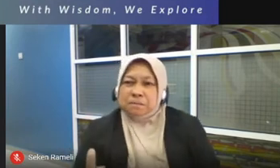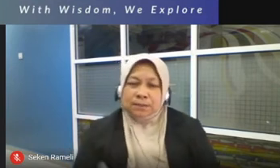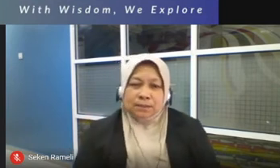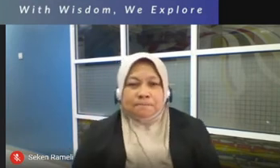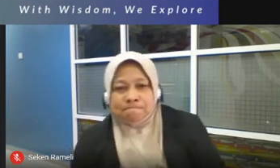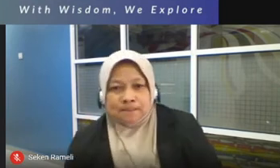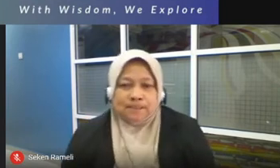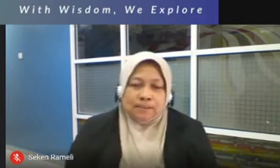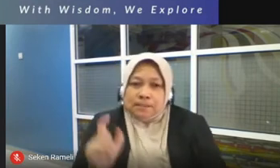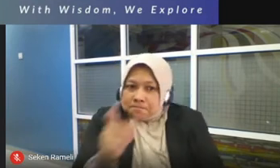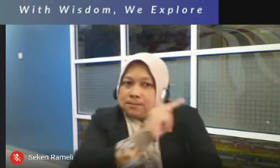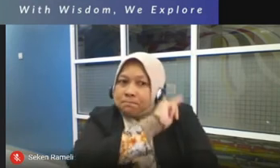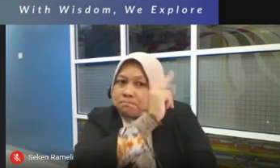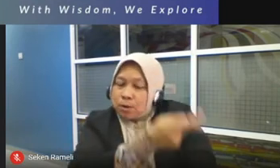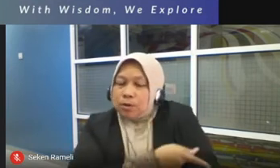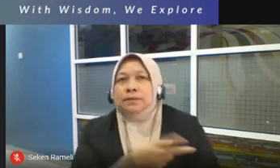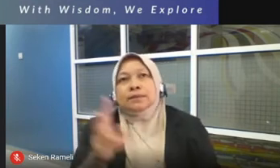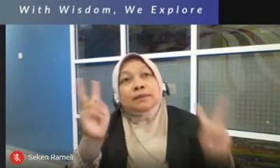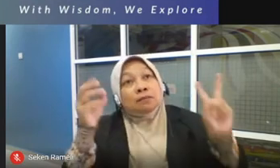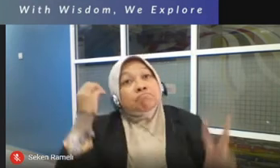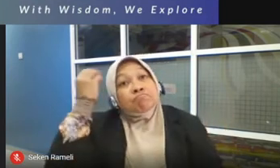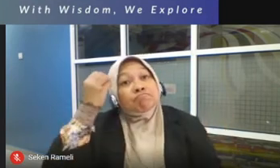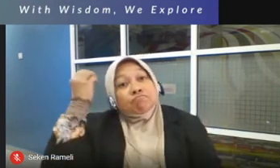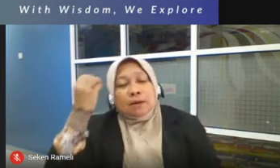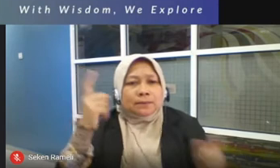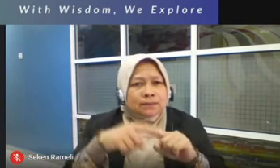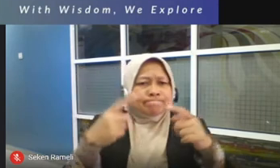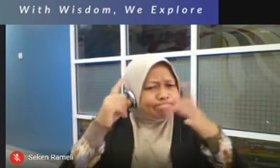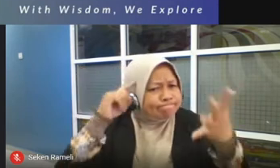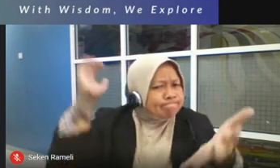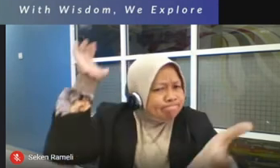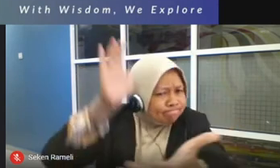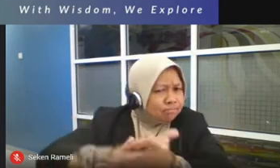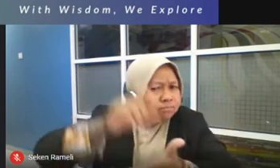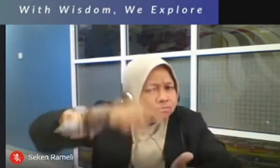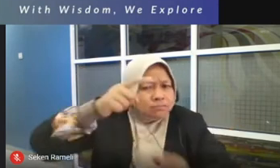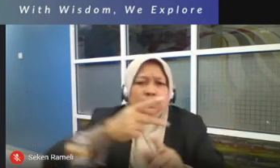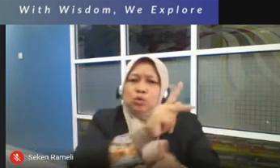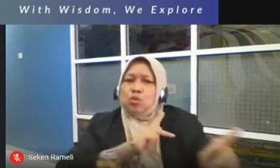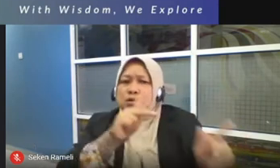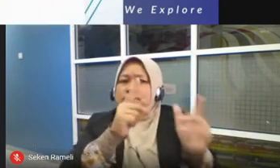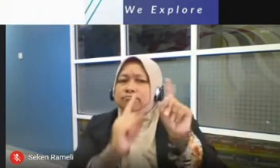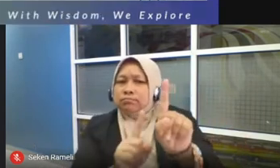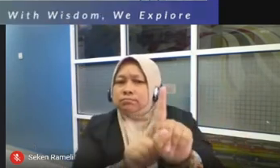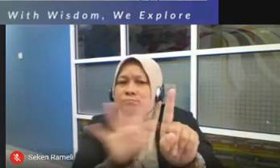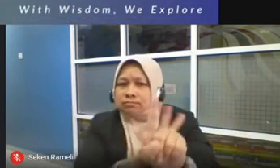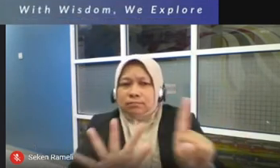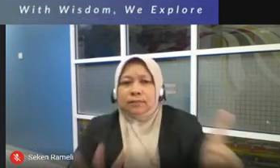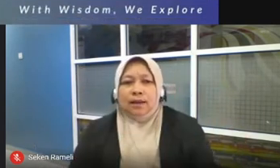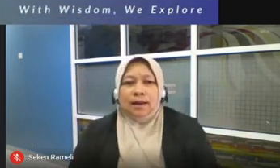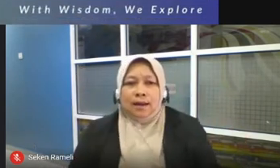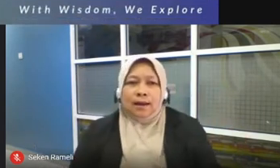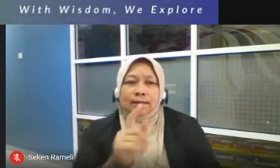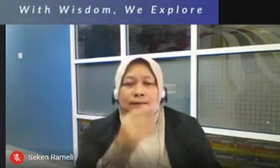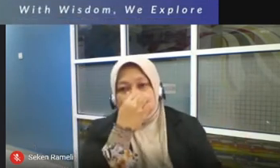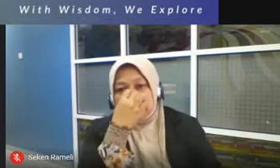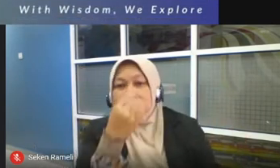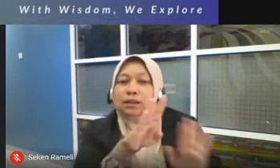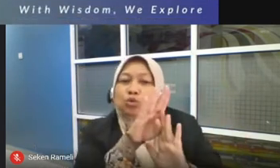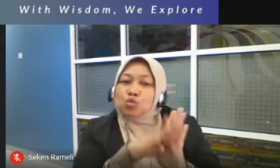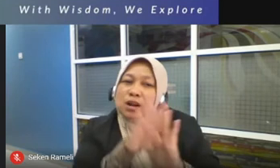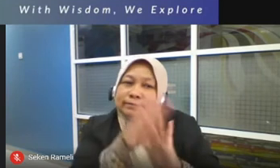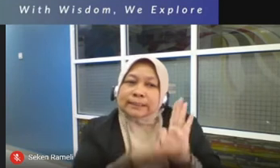lah, kena relax, kena yakin, eh, kena yakin bahawa you boleh lead the group, eh. Right, so ini antara bahasa tubuh